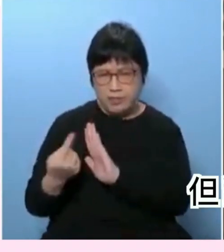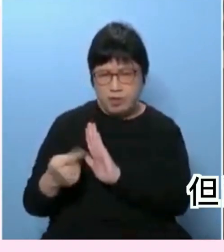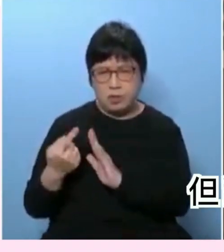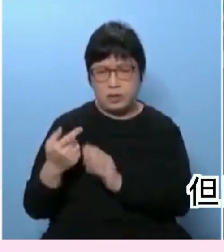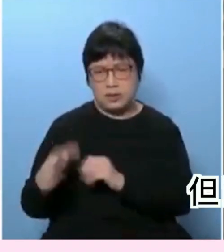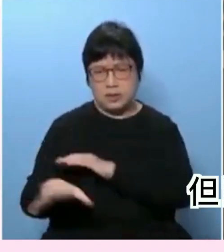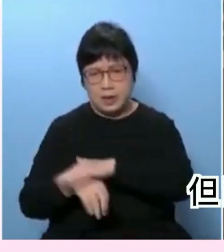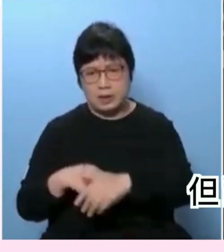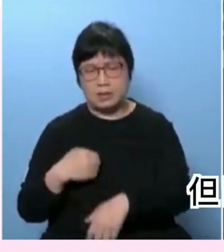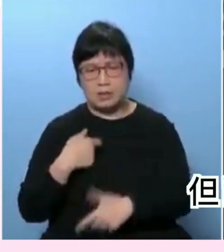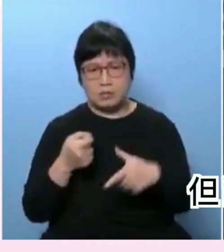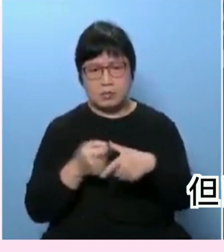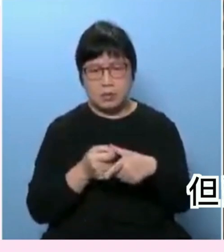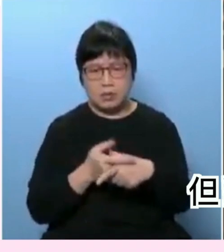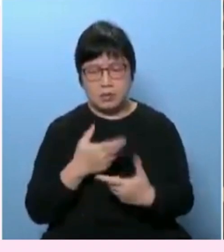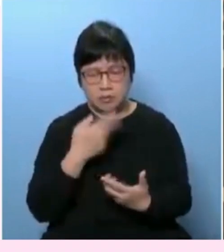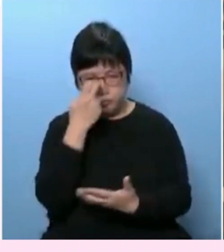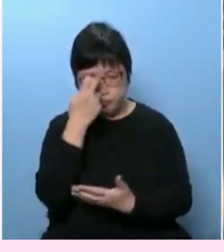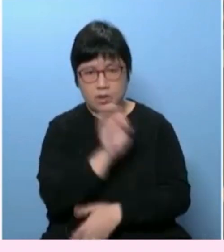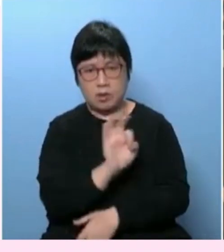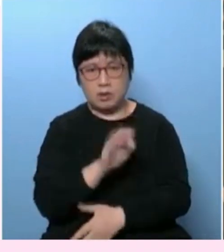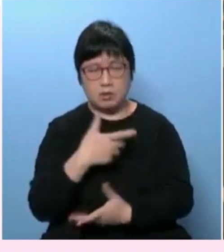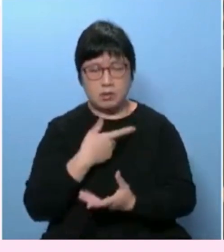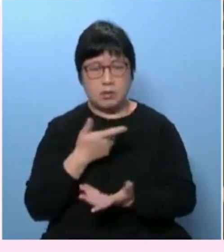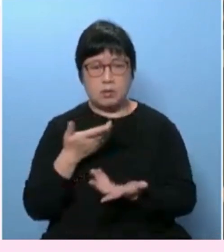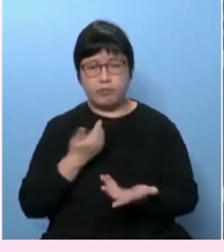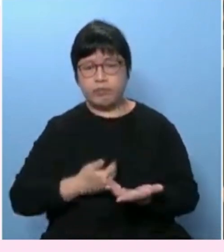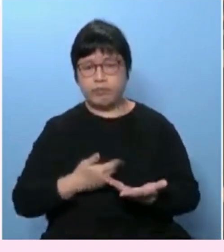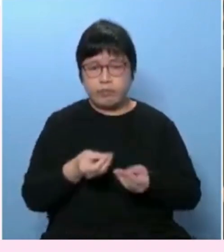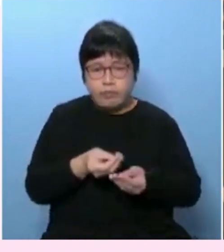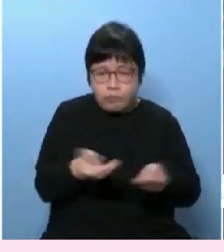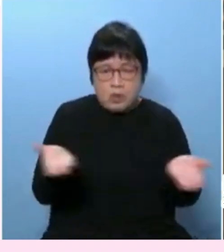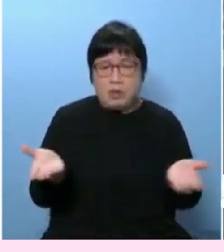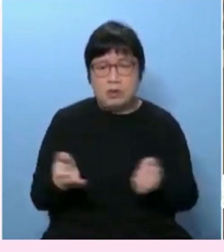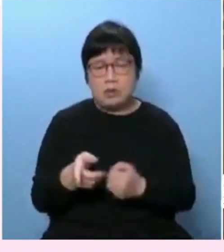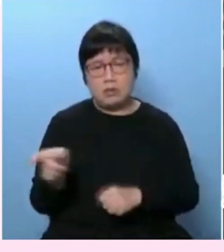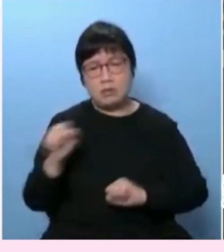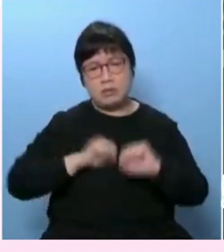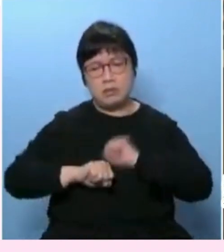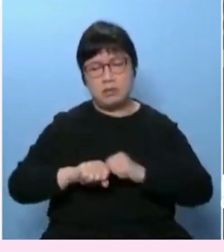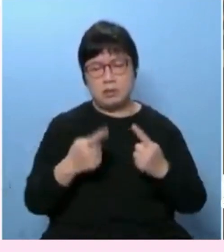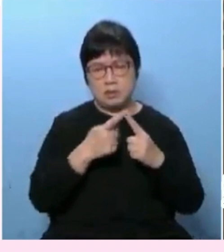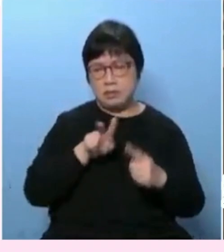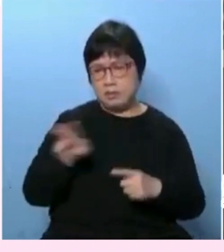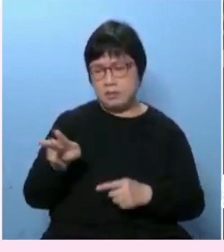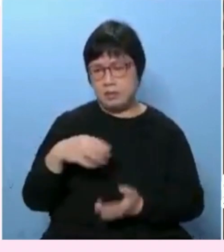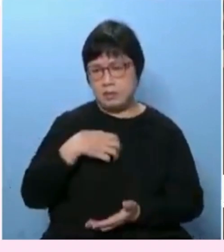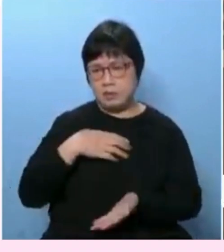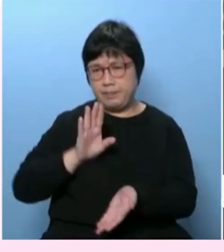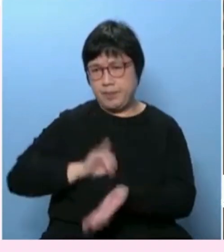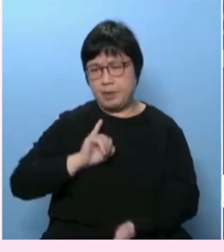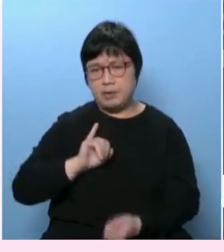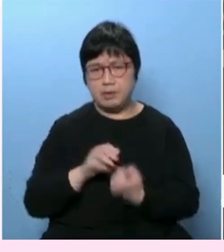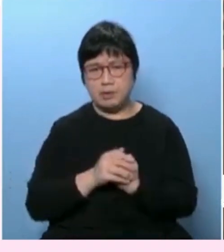但係對於企業咧，完全唔需要審查咧，就好 generous、好寬敞咁俾佢哋。呢種態度令到市民先感覺唔妥啊嘛。